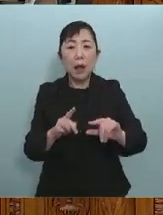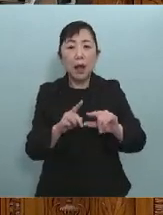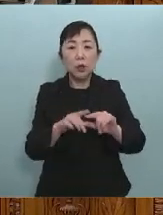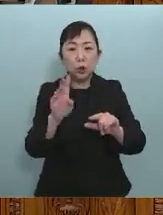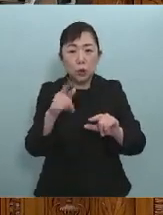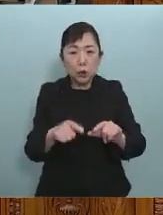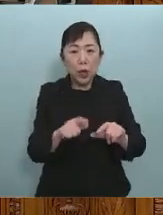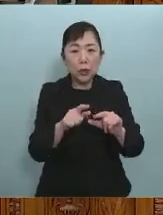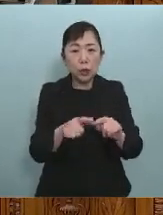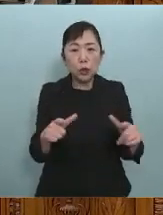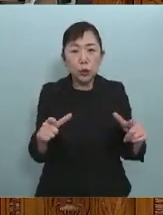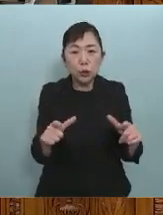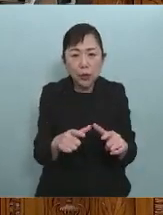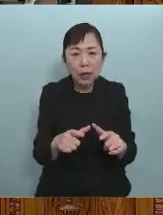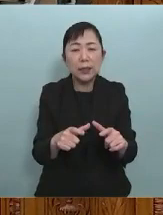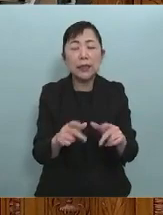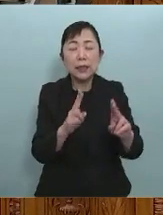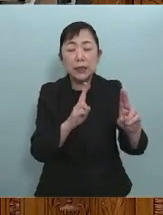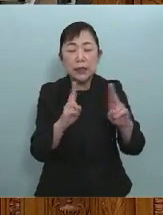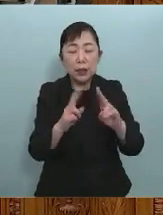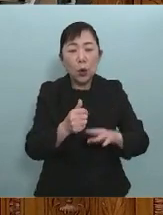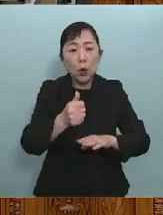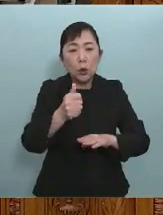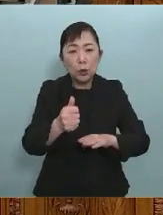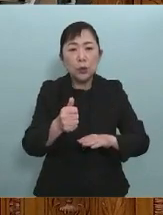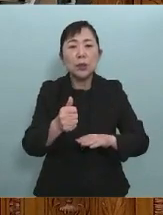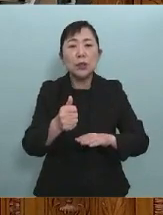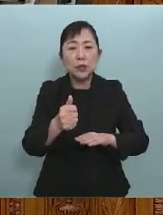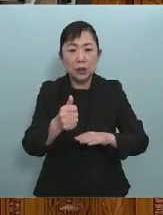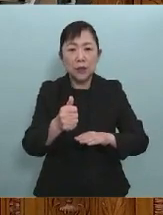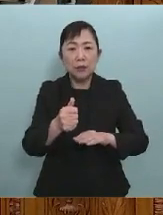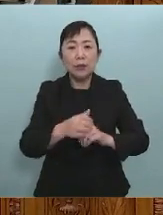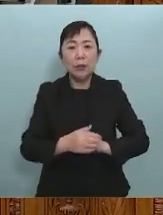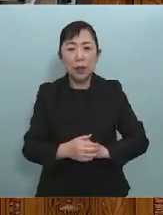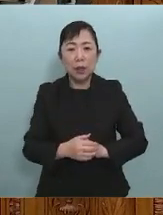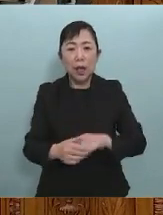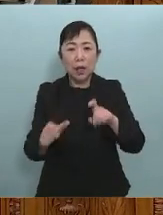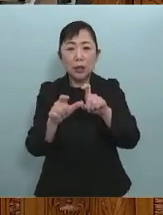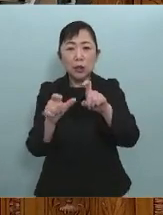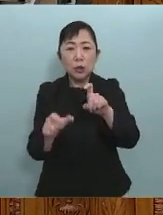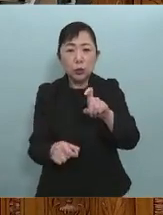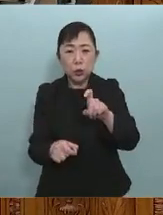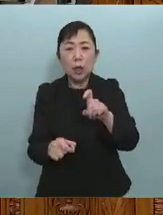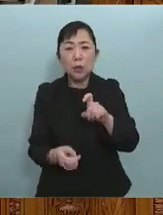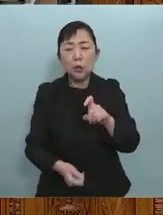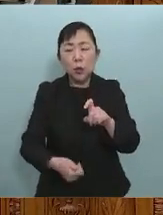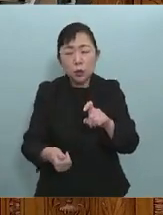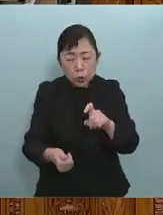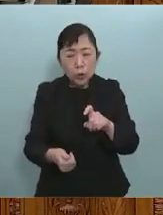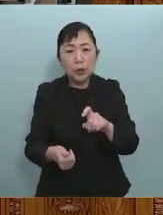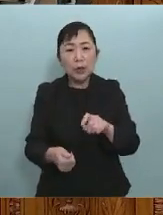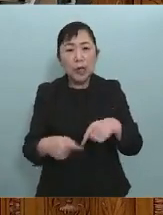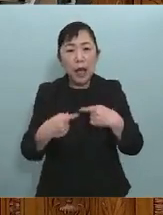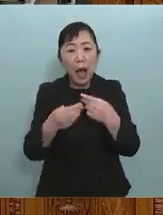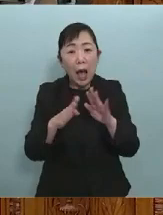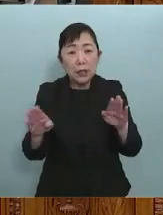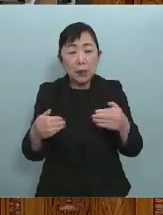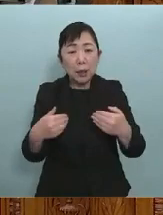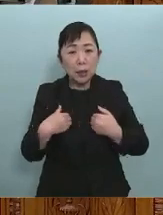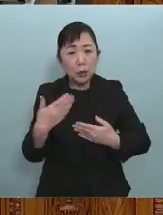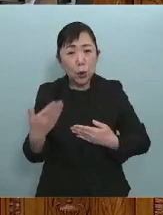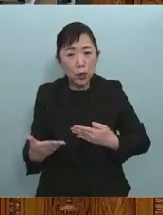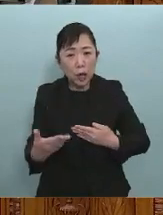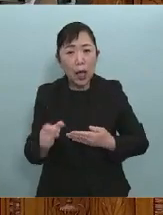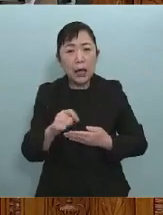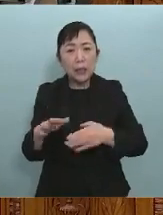祭個人事業主などに今月にインボイスを導入する必要はあるのでしょうか事務的